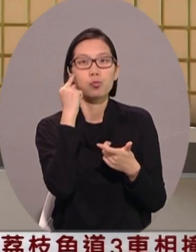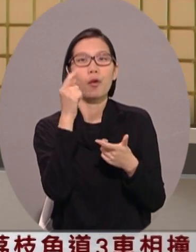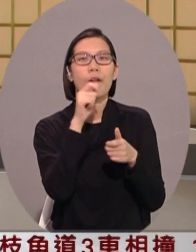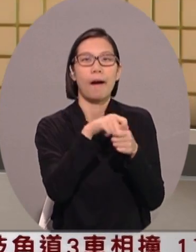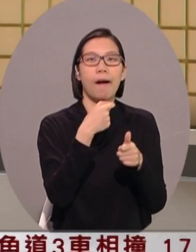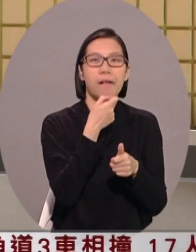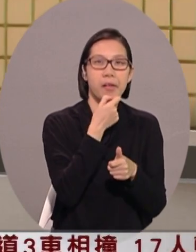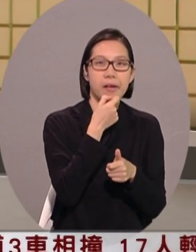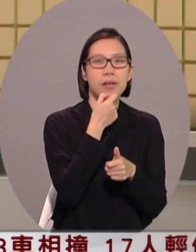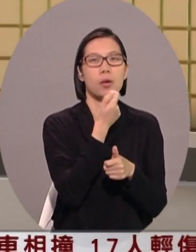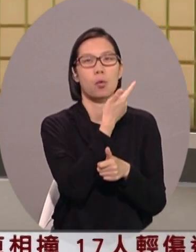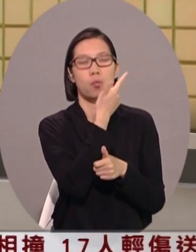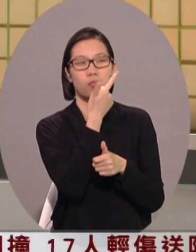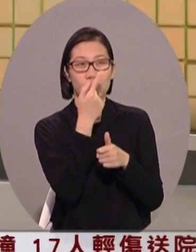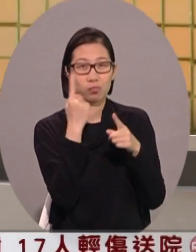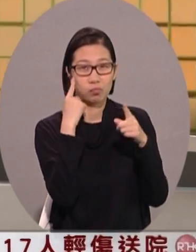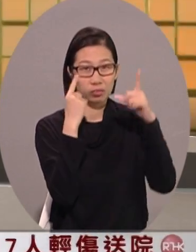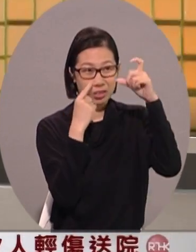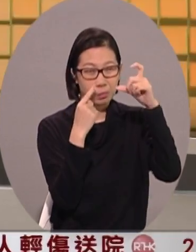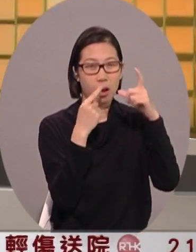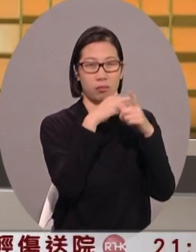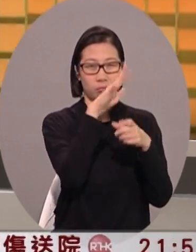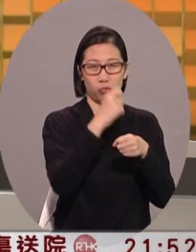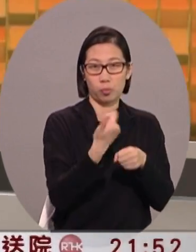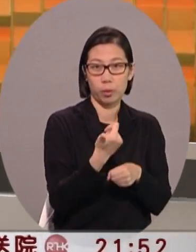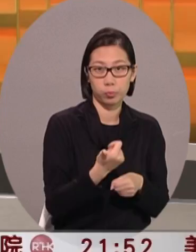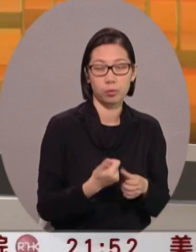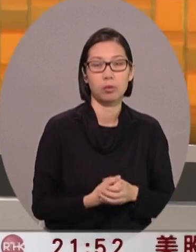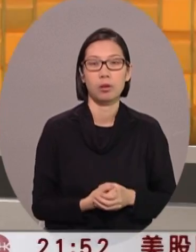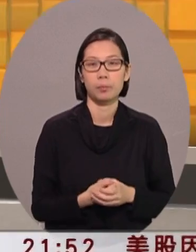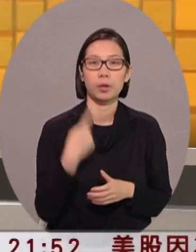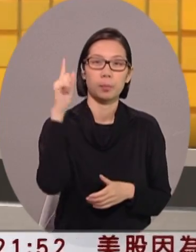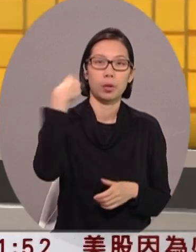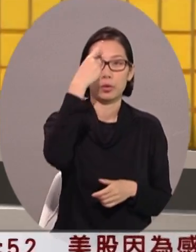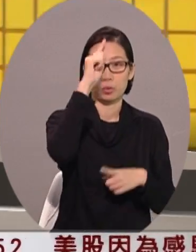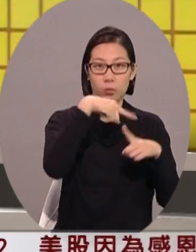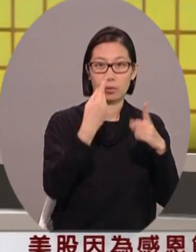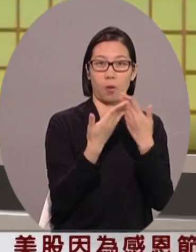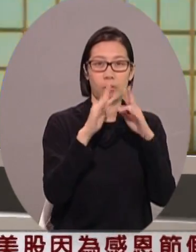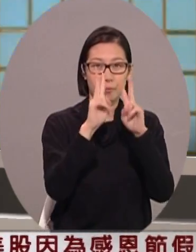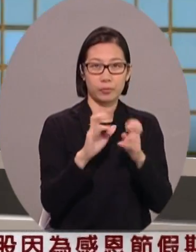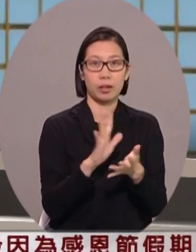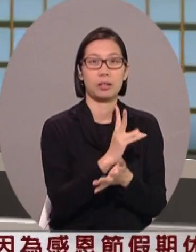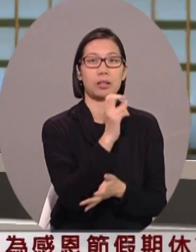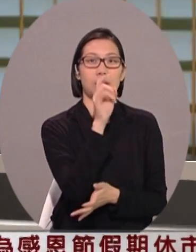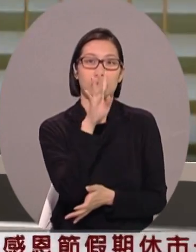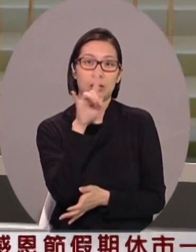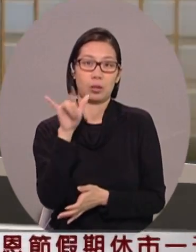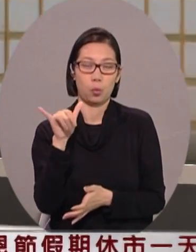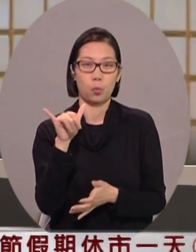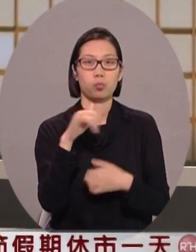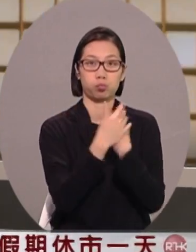又可以去到幾盡呢？有美國同印度大學嘅人員一齊做咗個調查，發現2014至2016年全球